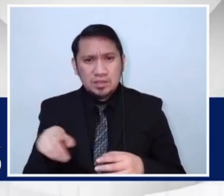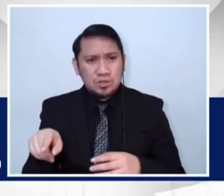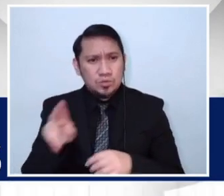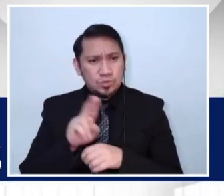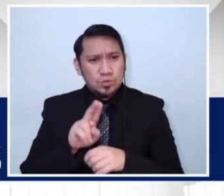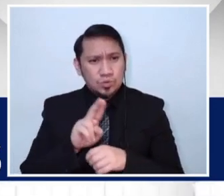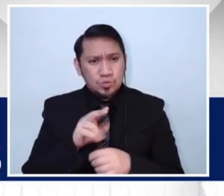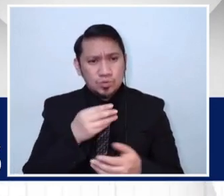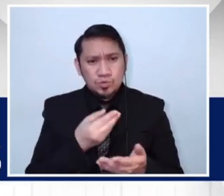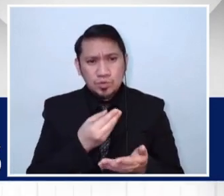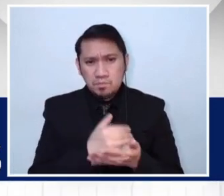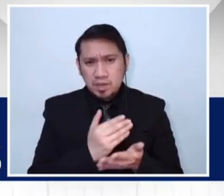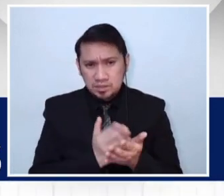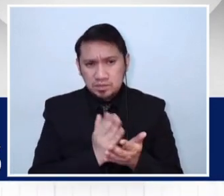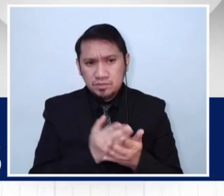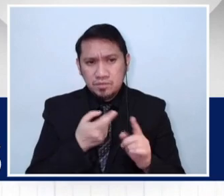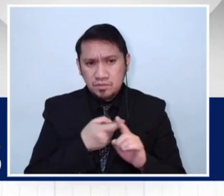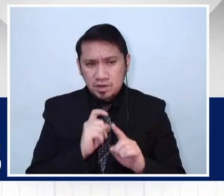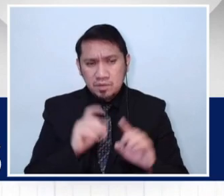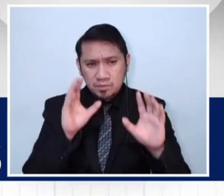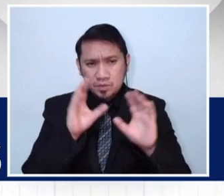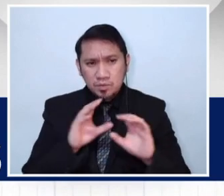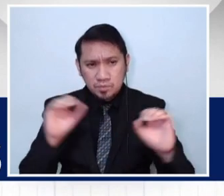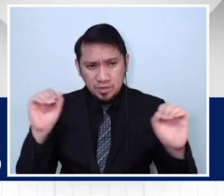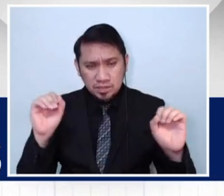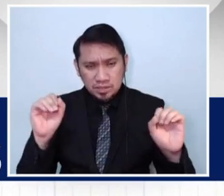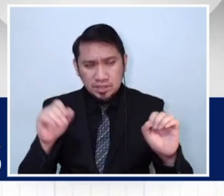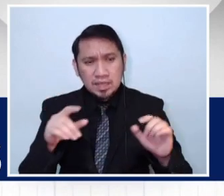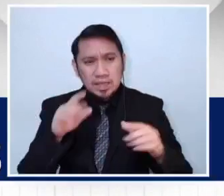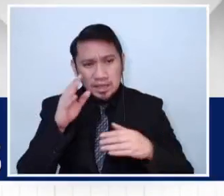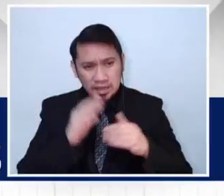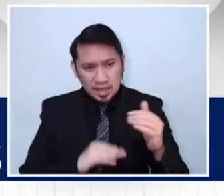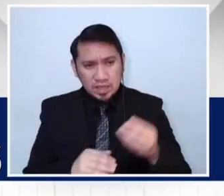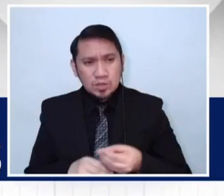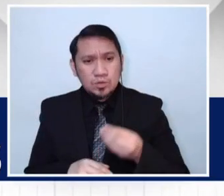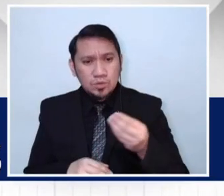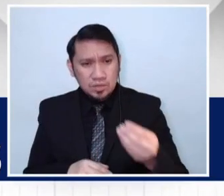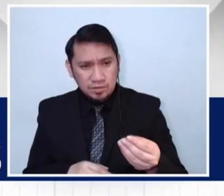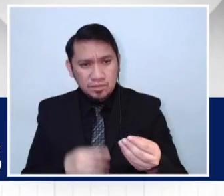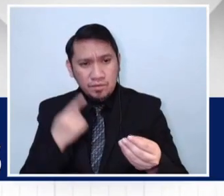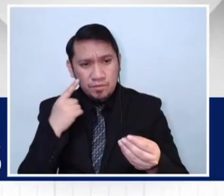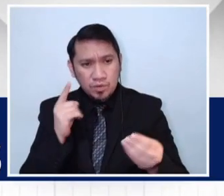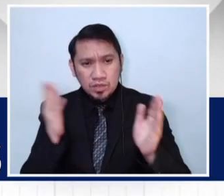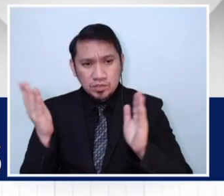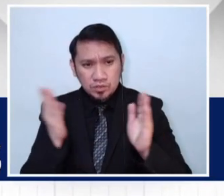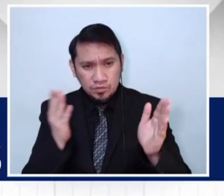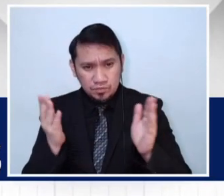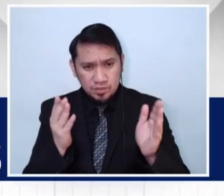Office of the President kaysa ilaan sa mga serbisyong panlipunan.